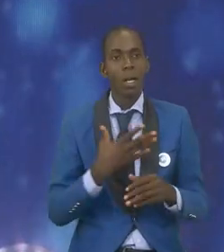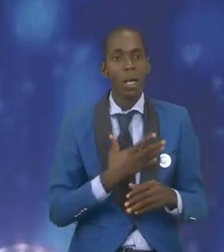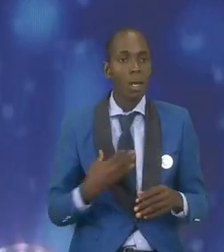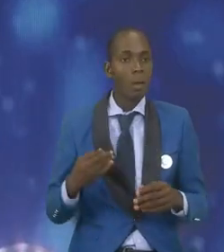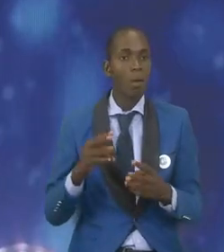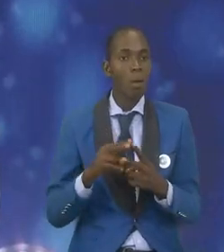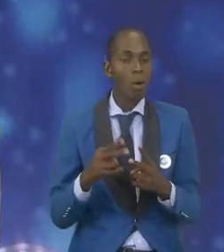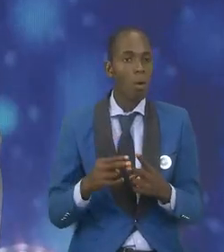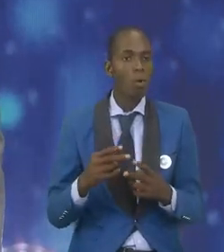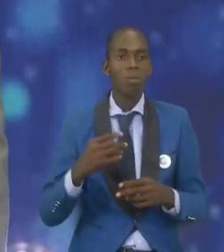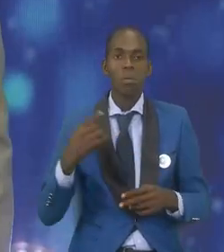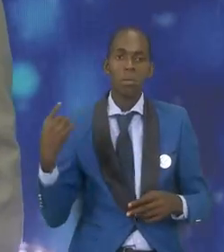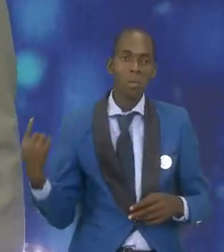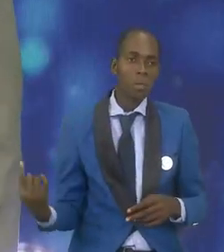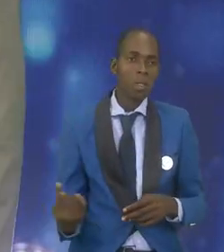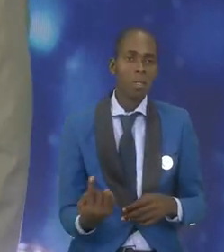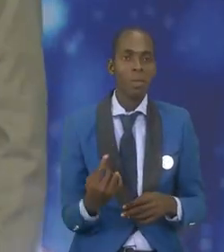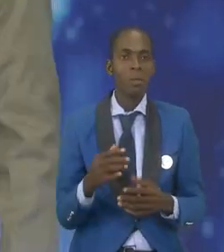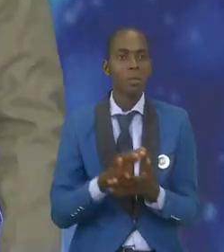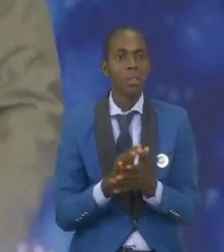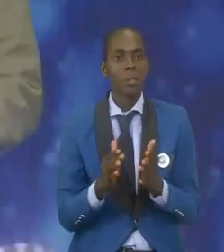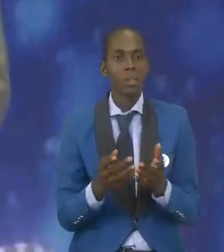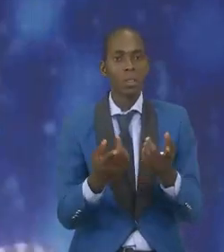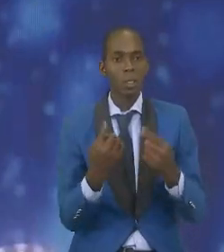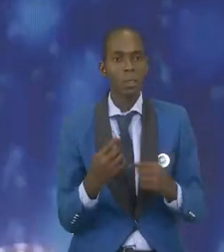brisaient tous les os